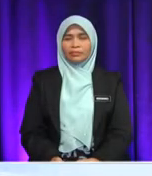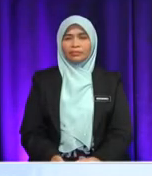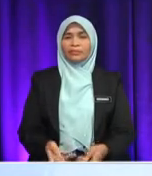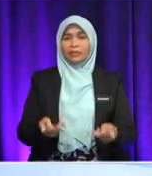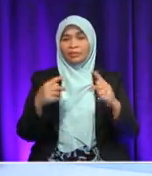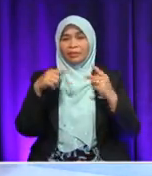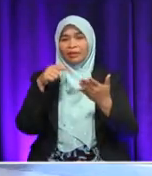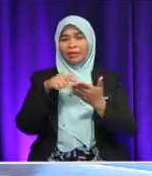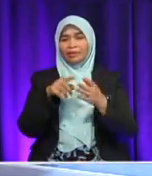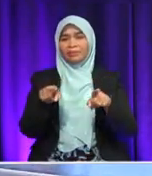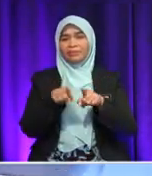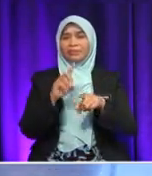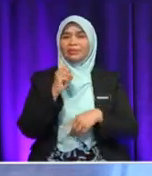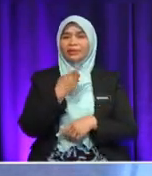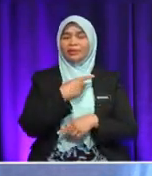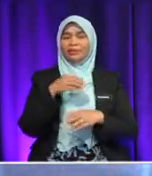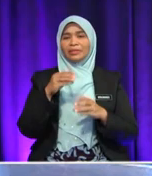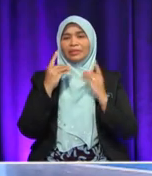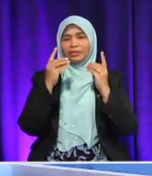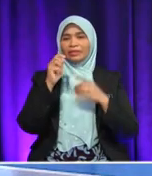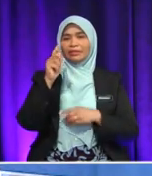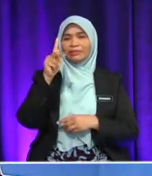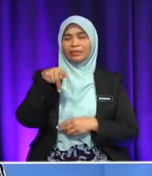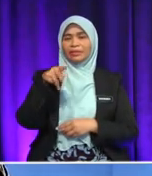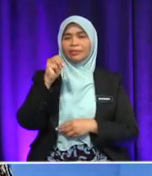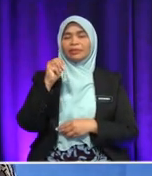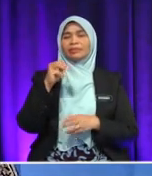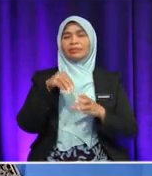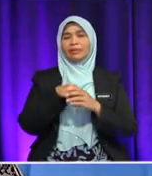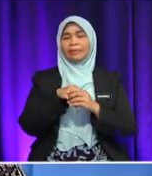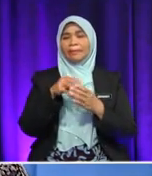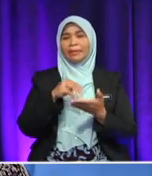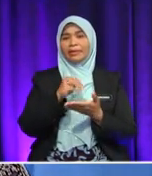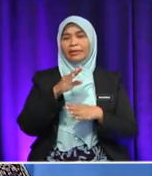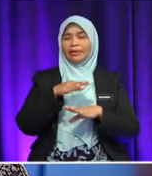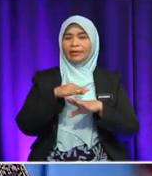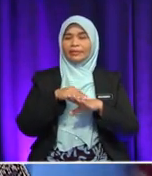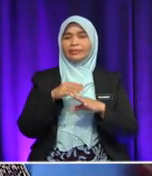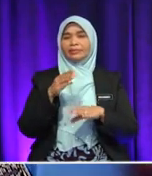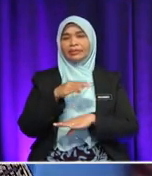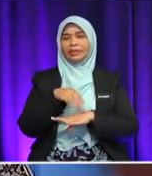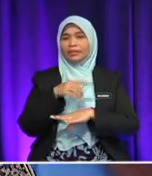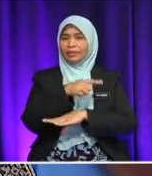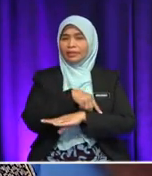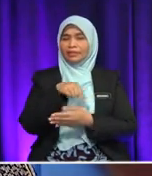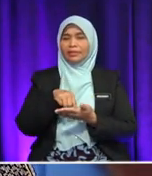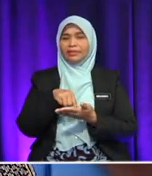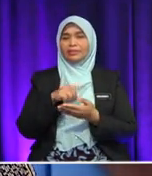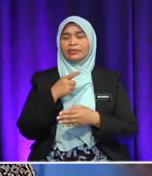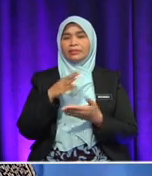Kembali lagi bersama dengan kami di didik TV KPM dalam slot menengah atas pada hari ini kita belajar mengenai dengan